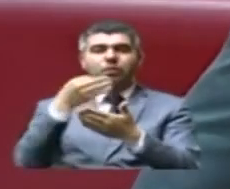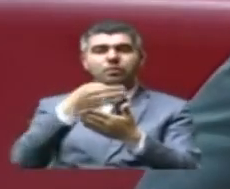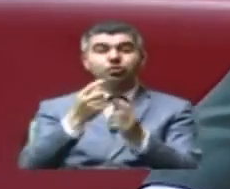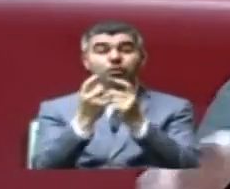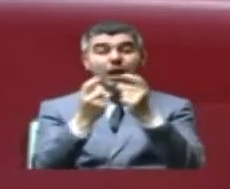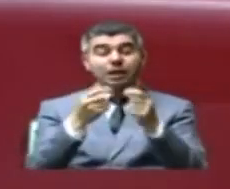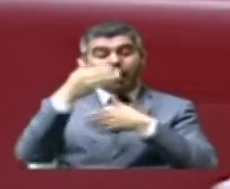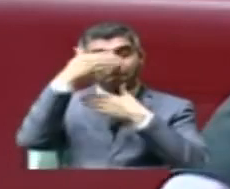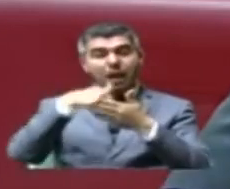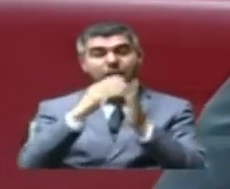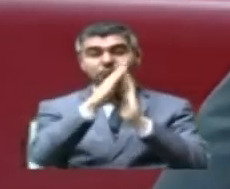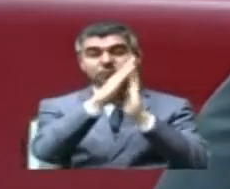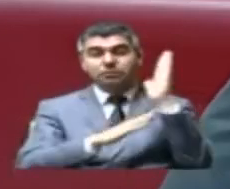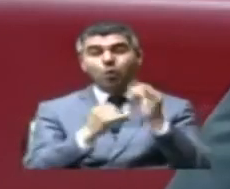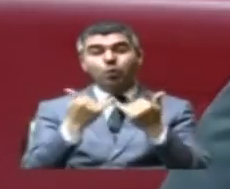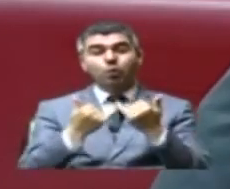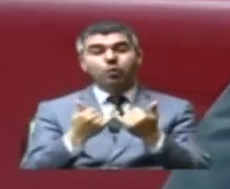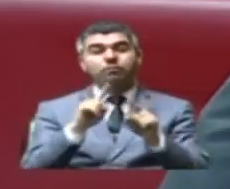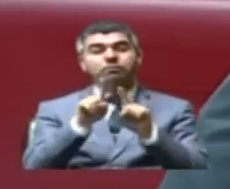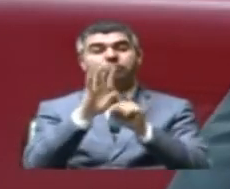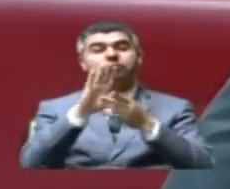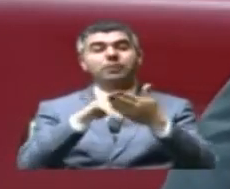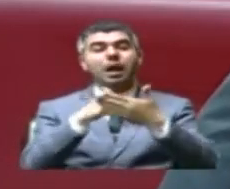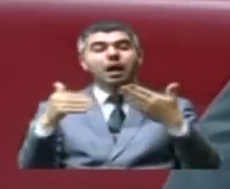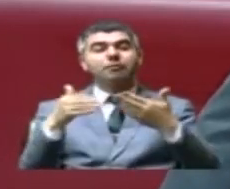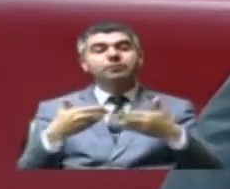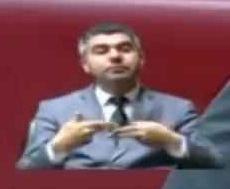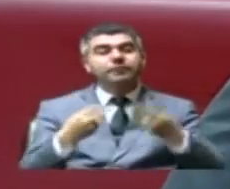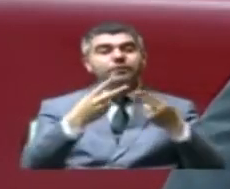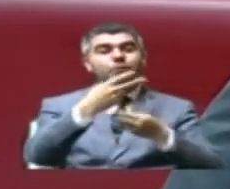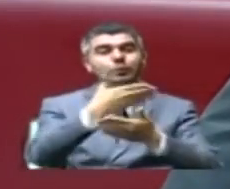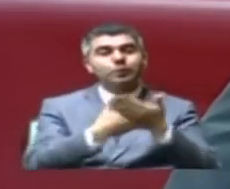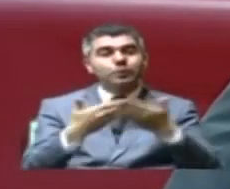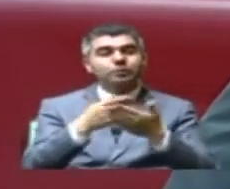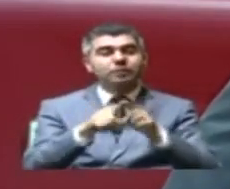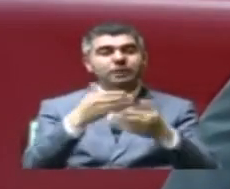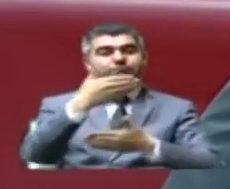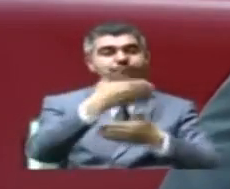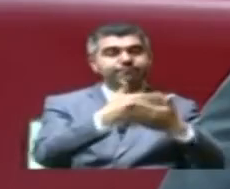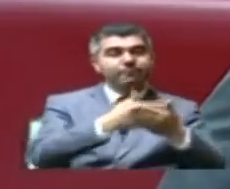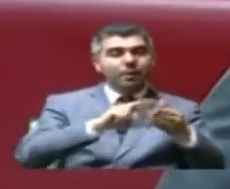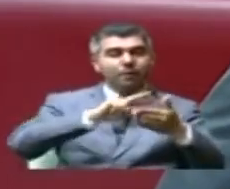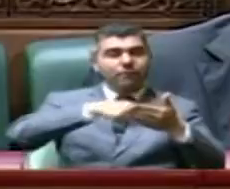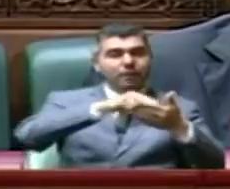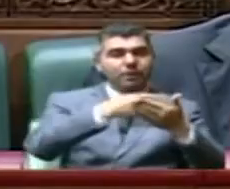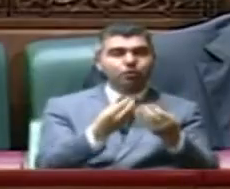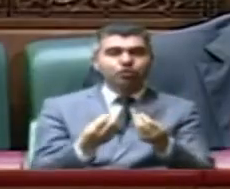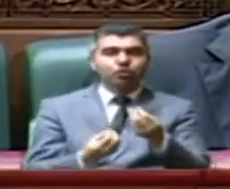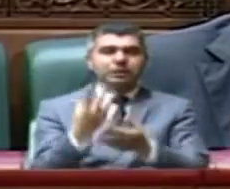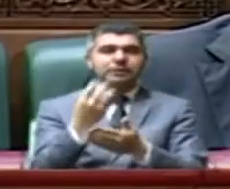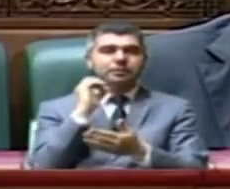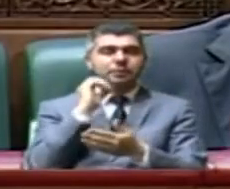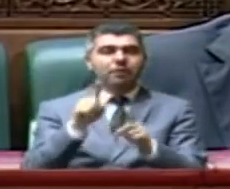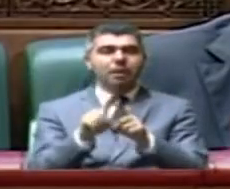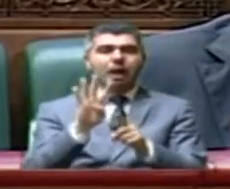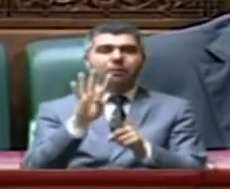المغربيه اليوم عندنا اجوندا مع المهنيين تعلمها السيد المستشار المحترم ديال توقيع العقود البرنامج البرامج وي فيها واحد